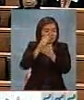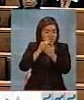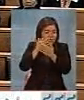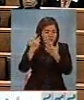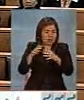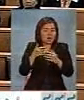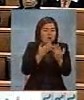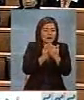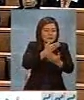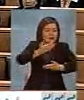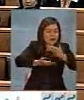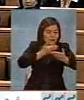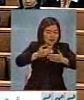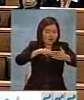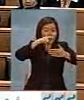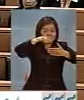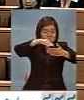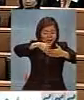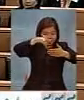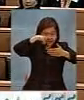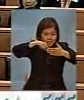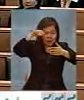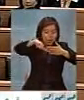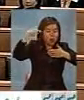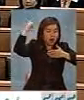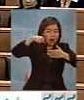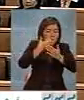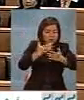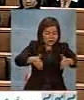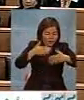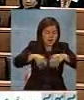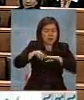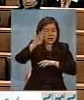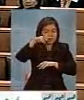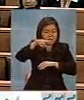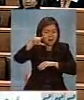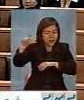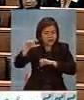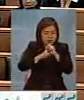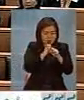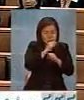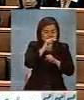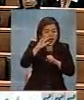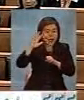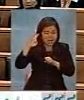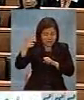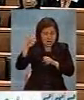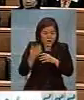ปี54เนี่ยปี54นะครับ 7,000 กว่าล้านแต่ปี55เพิ่มขึ้นเ